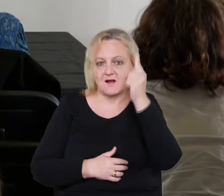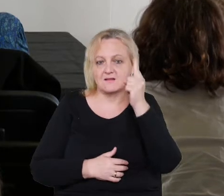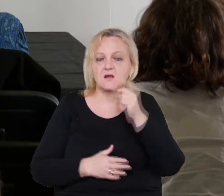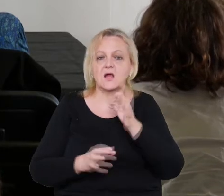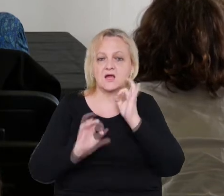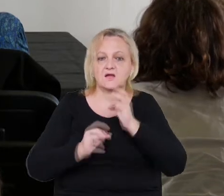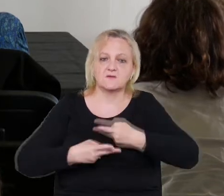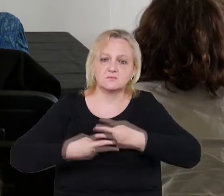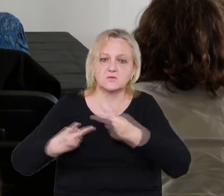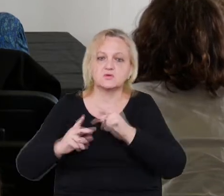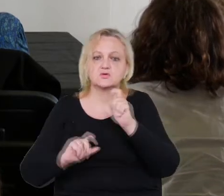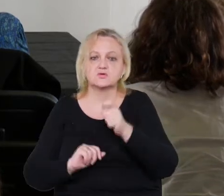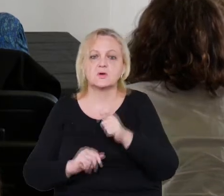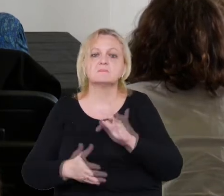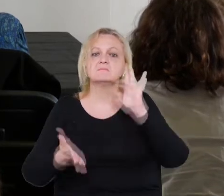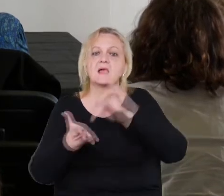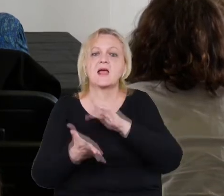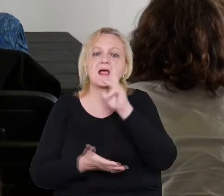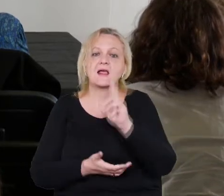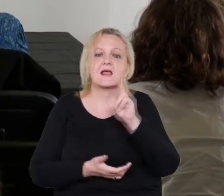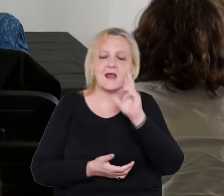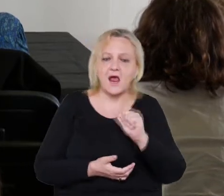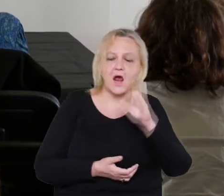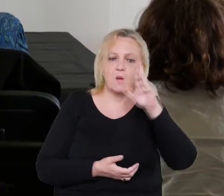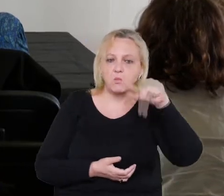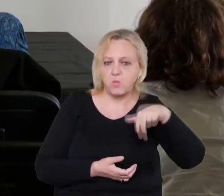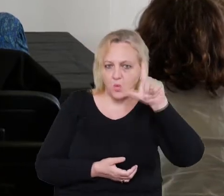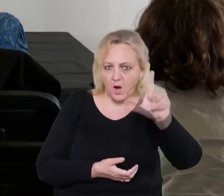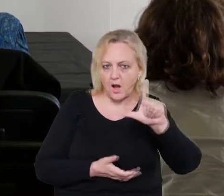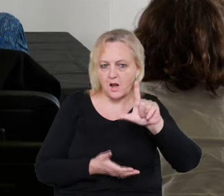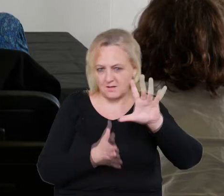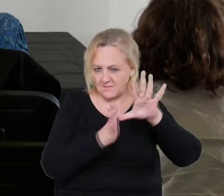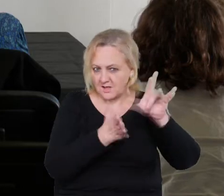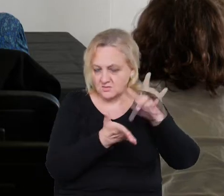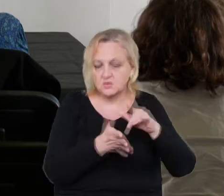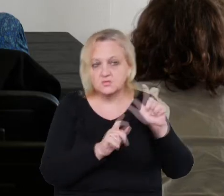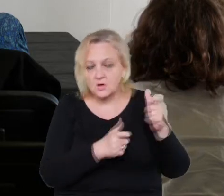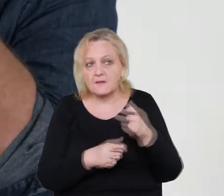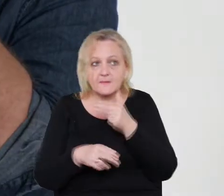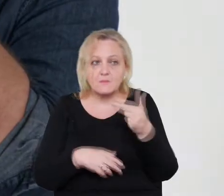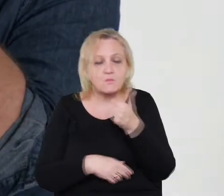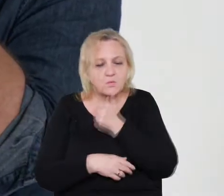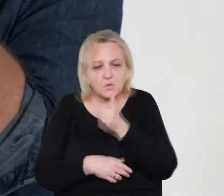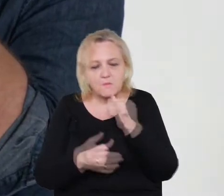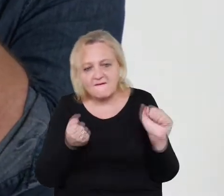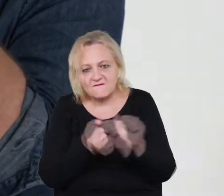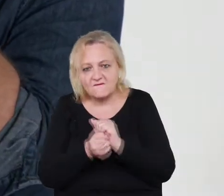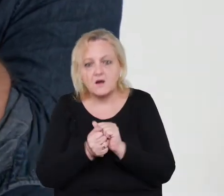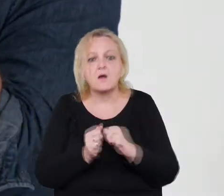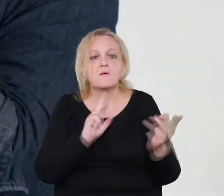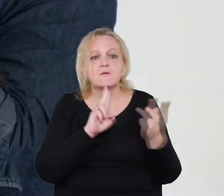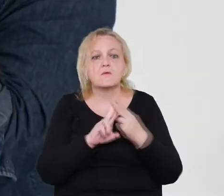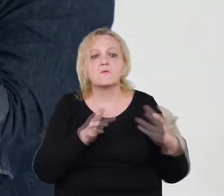informować na bieżąco o tym co się dzieje z Kabulu też jakby zupełnie też zupełnie inny wątek po wielu wielu próbach udało nam się nawiązać